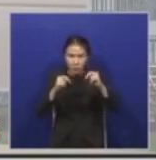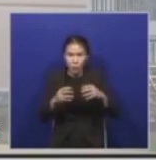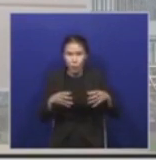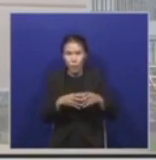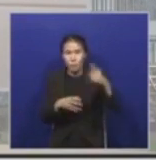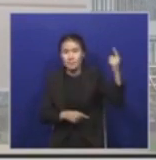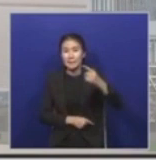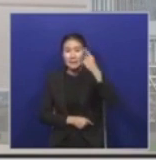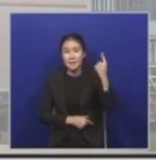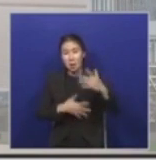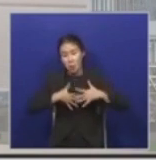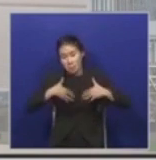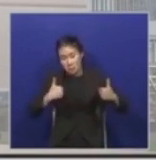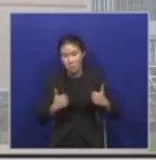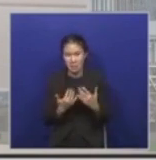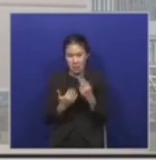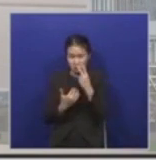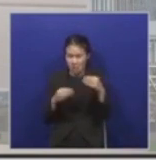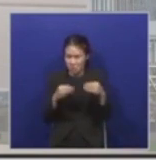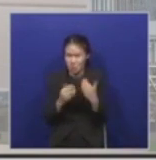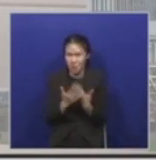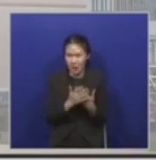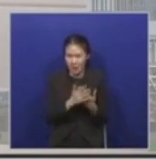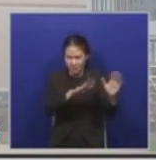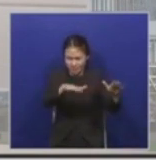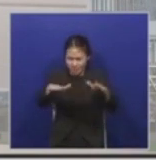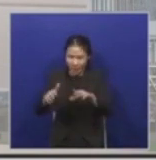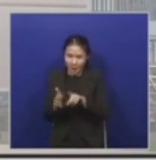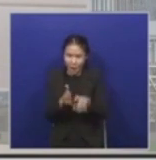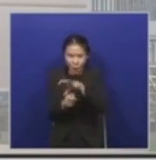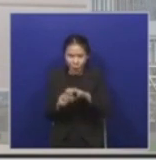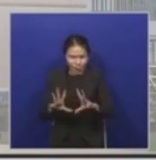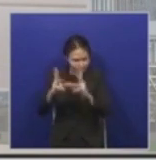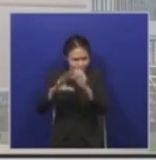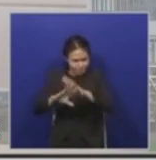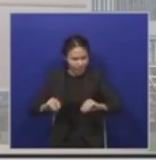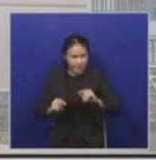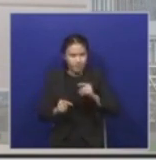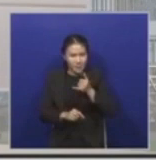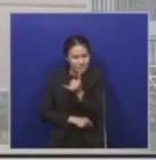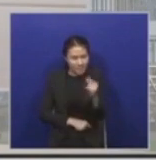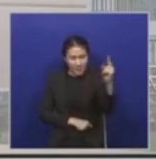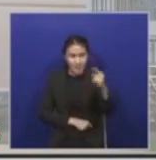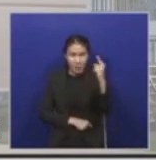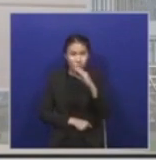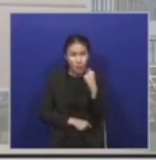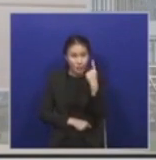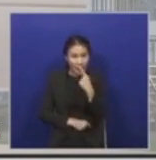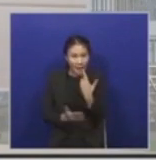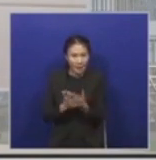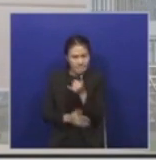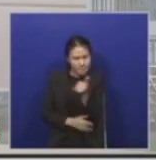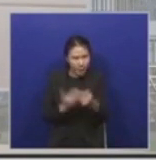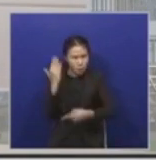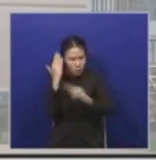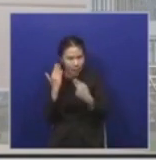กเดี๋ยวก็แจกตังค์อีกแล้วเอาพี่น้องเอ้ยหมดโควิดแล้วไปเที่ยวกันเอาเงินไปใครไปโรงแรมก็ได้เท่านั้นใ